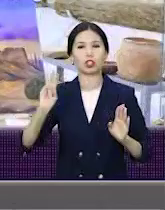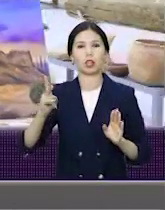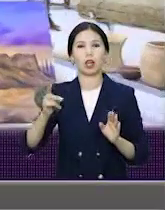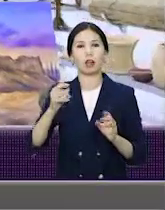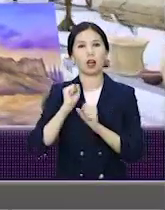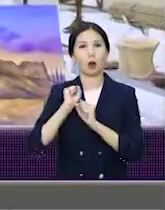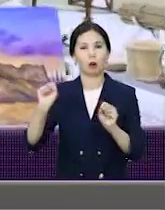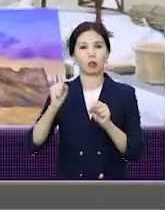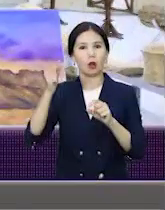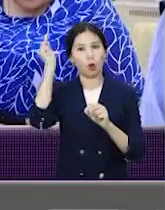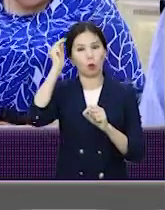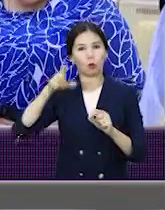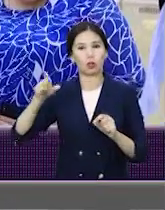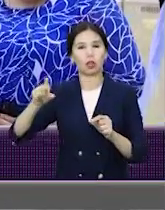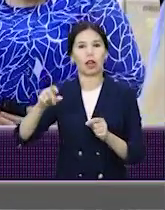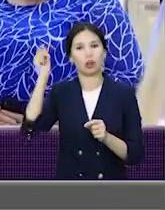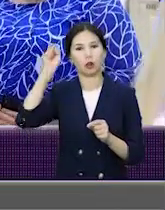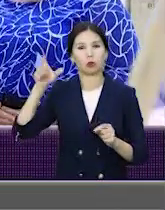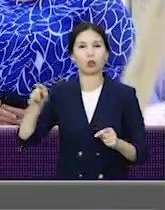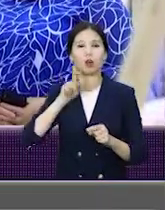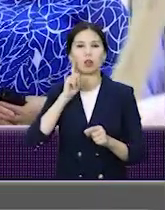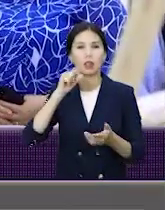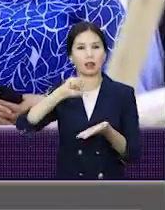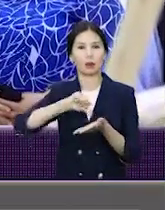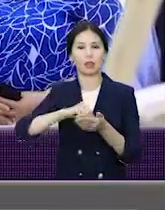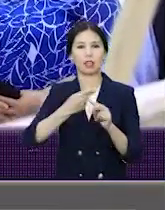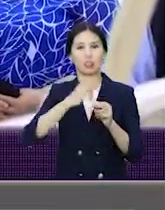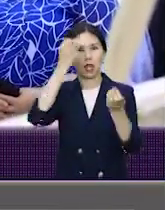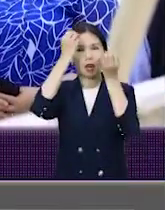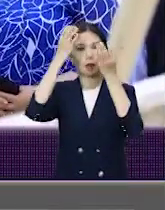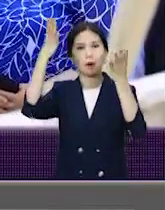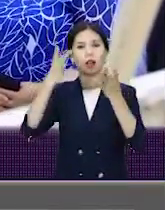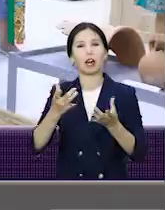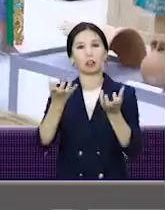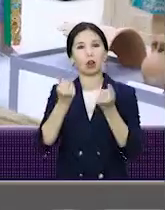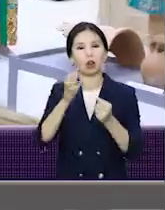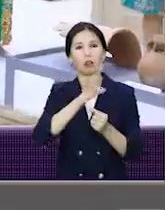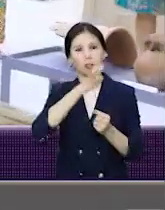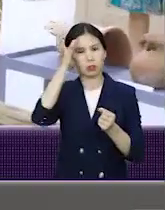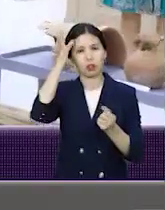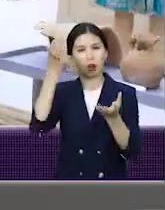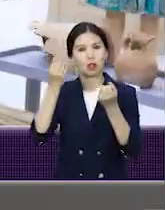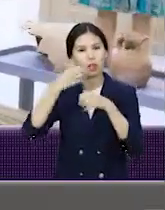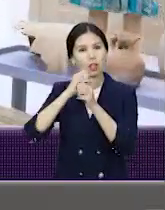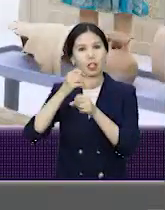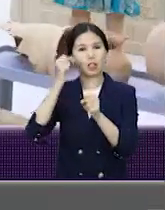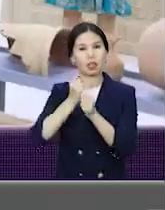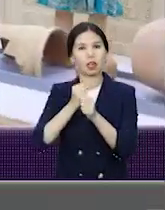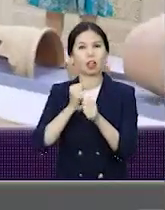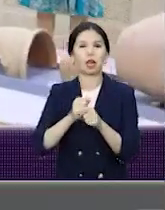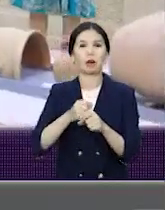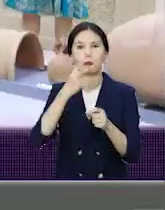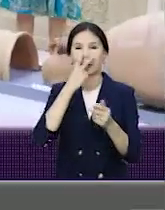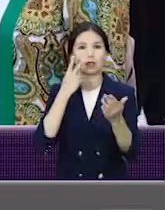qo'mondonlik muhandislik bilim yurti o'quvchilari va talabalari ham tomosha qilishdi. Yoshlarni ilm ma'rifatli bo'lishlari, olimlarning ilmiy ixtirolari bilan tanishishlari